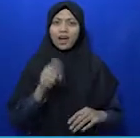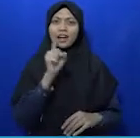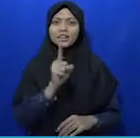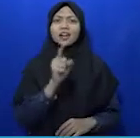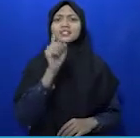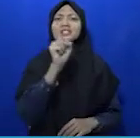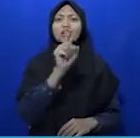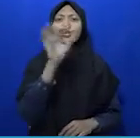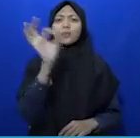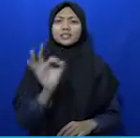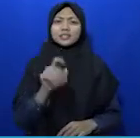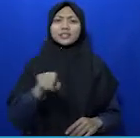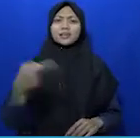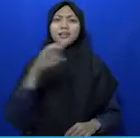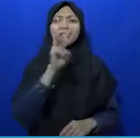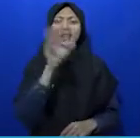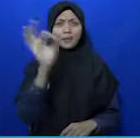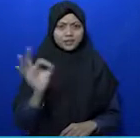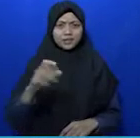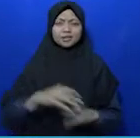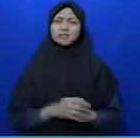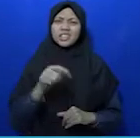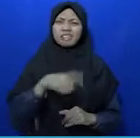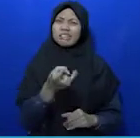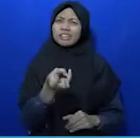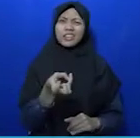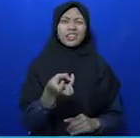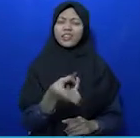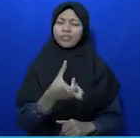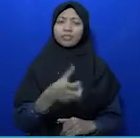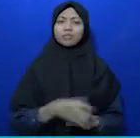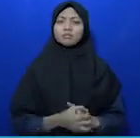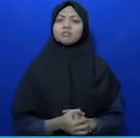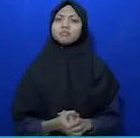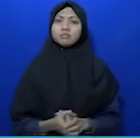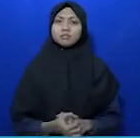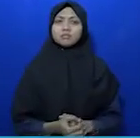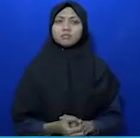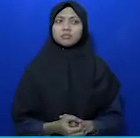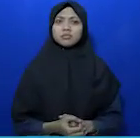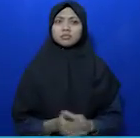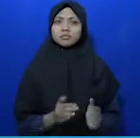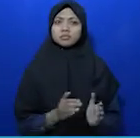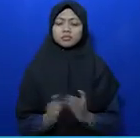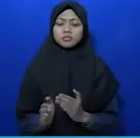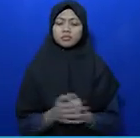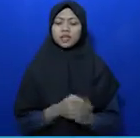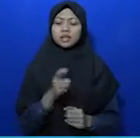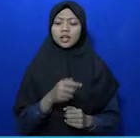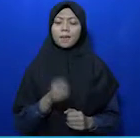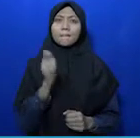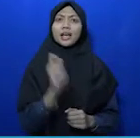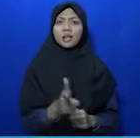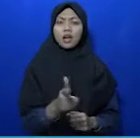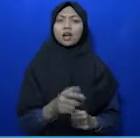1% sampai 3%. Ini sangat-sangat kecil sekali gitu ya. Nah, dan apa? Pajak itu